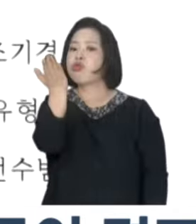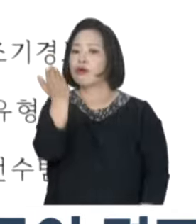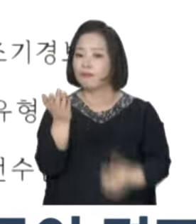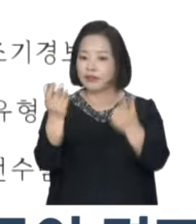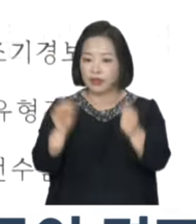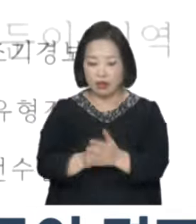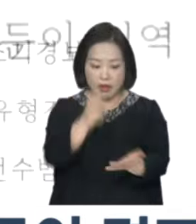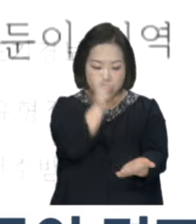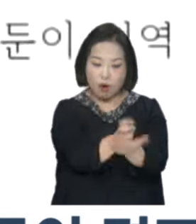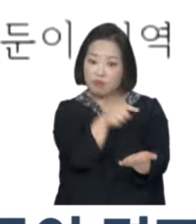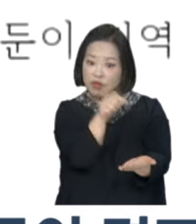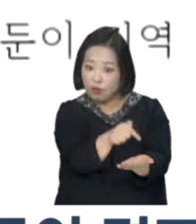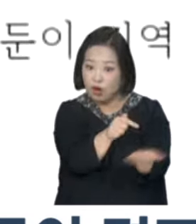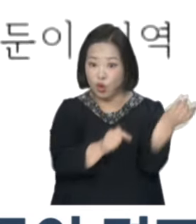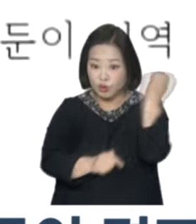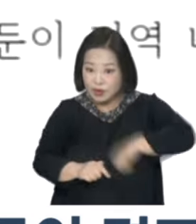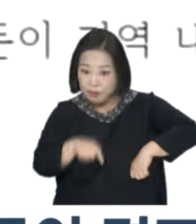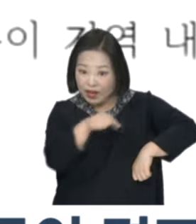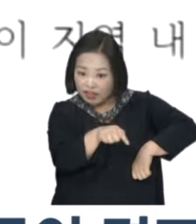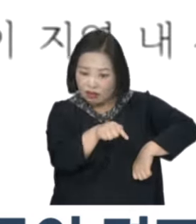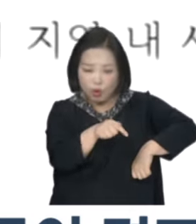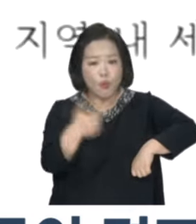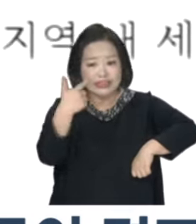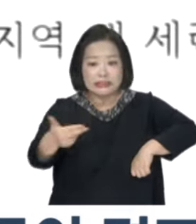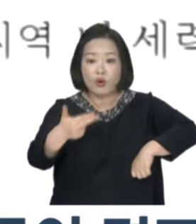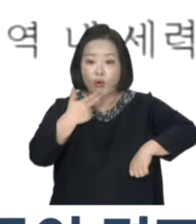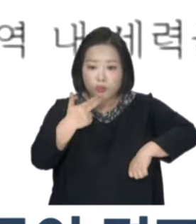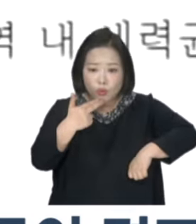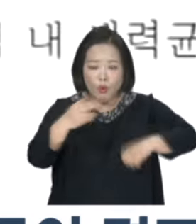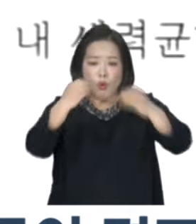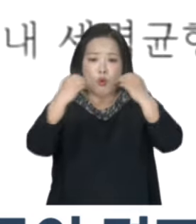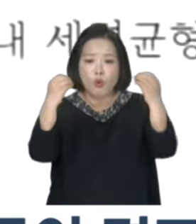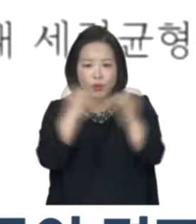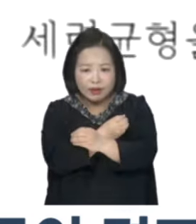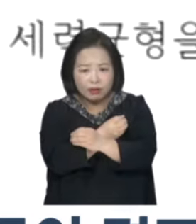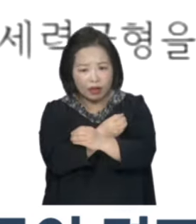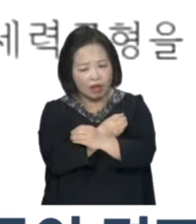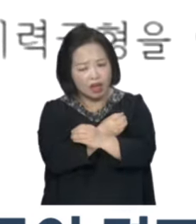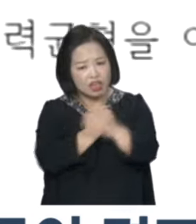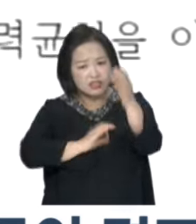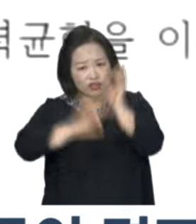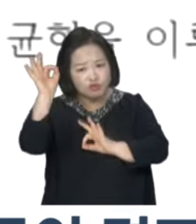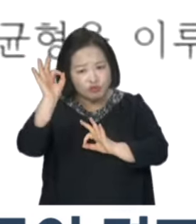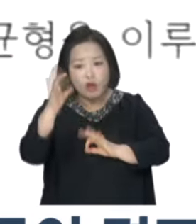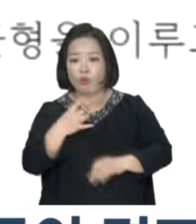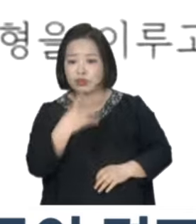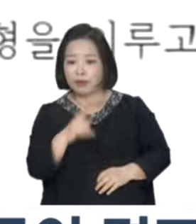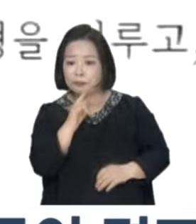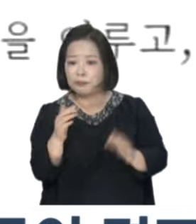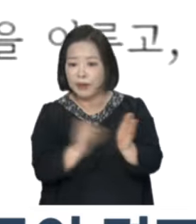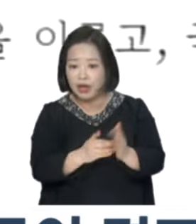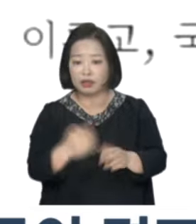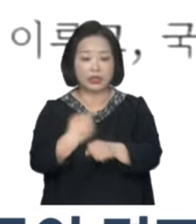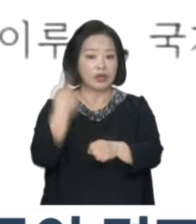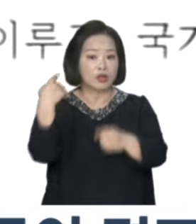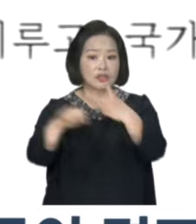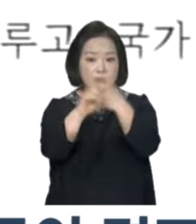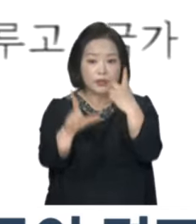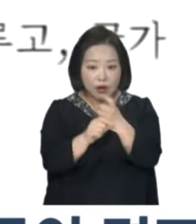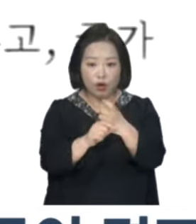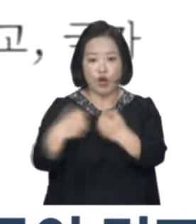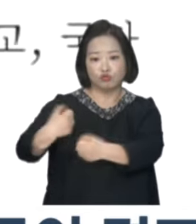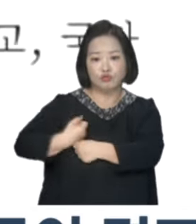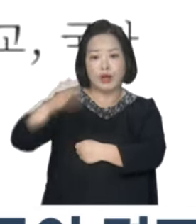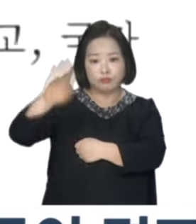법령을 명백하게 위반한 사실이 없었고 중대한 오류의 고의가 없었다고 설명했습니다 지난해 12월 발간한